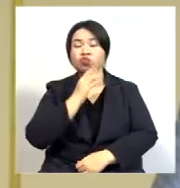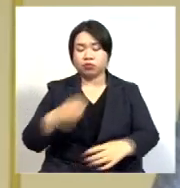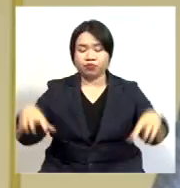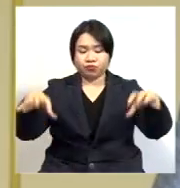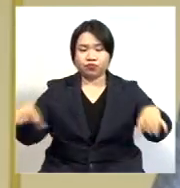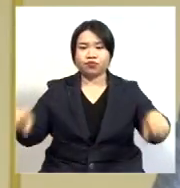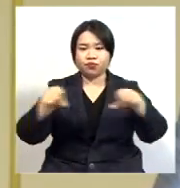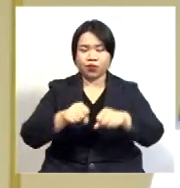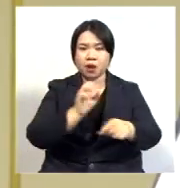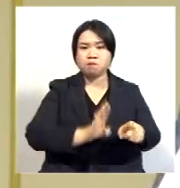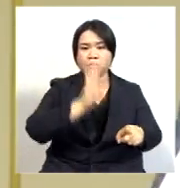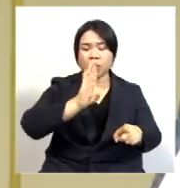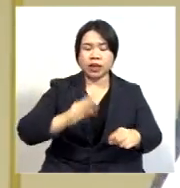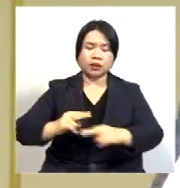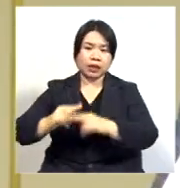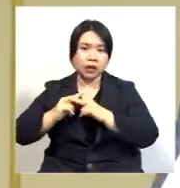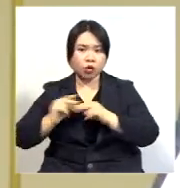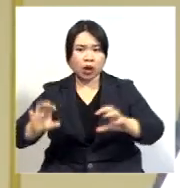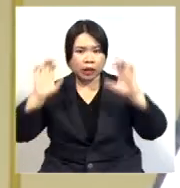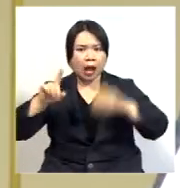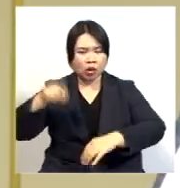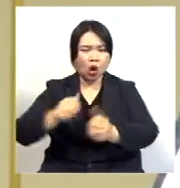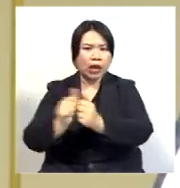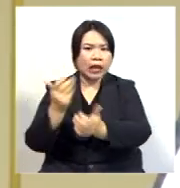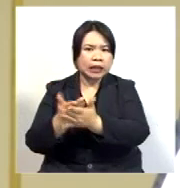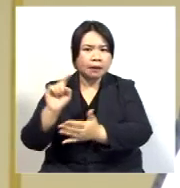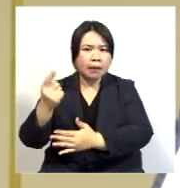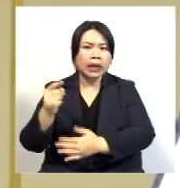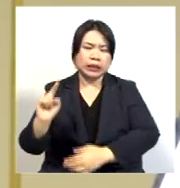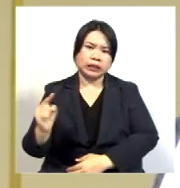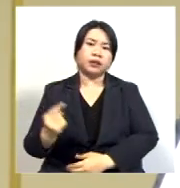งทุนรัฐและเอกชนจะต้องประมูลใหม่เพียงอย่างเดียวค่ะ